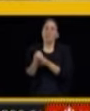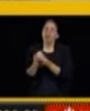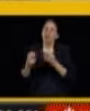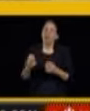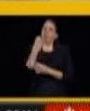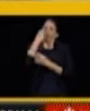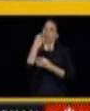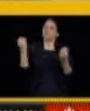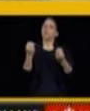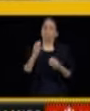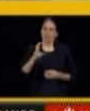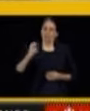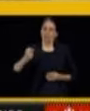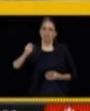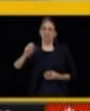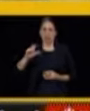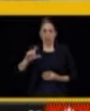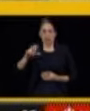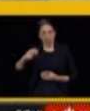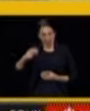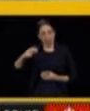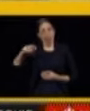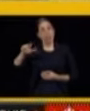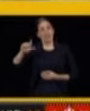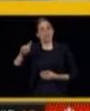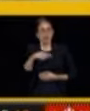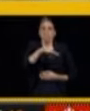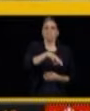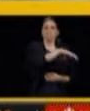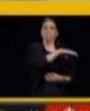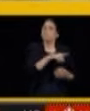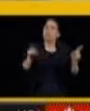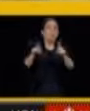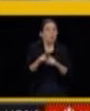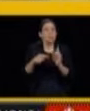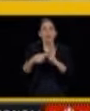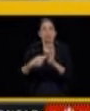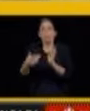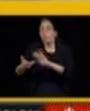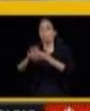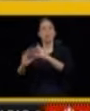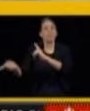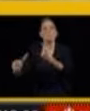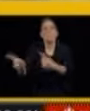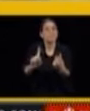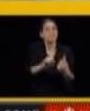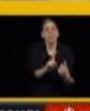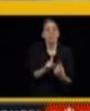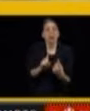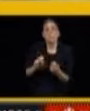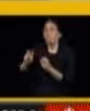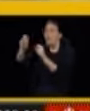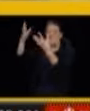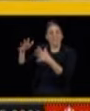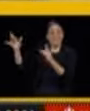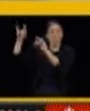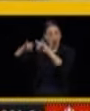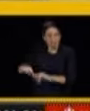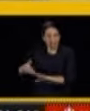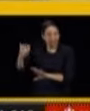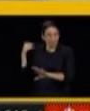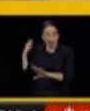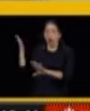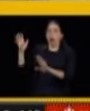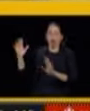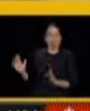virus peut aussi frapper ailleurs, notamment dans la communauté, soit en retour de voyage ou etc. Donc, ça nous rappelle à tous qu'on est tous